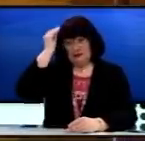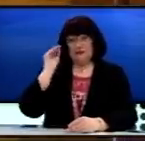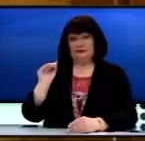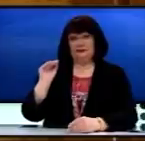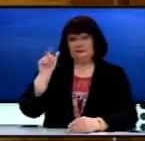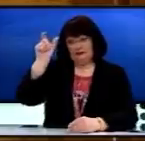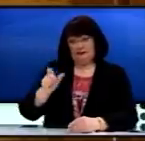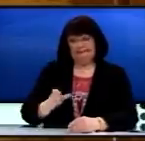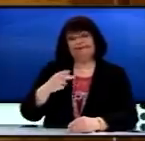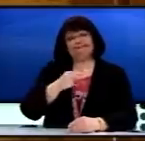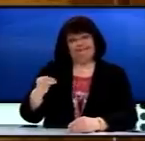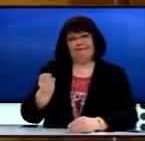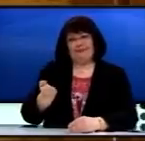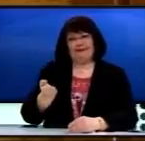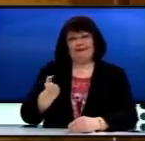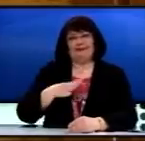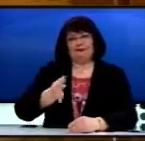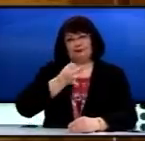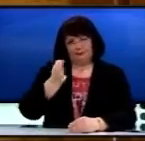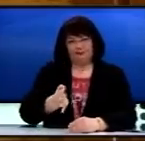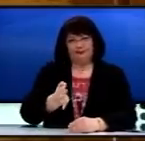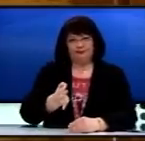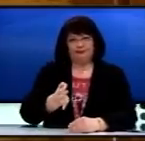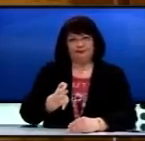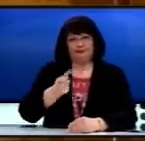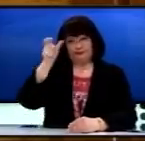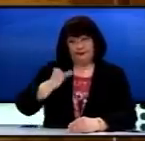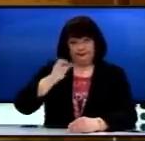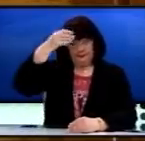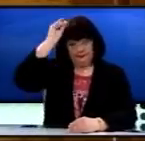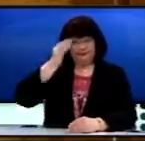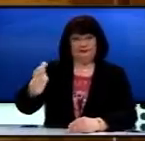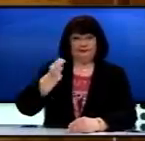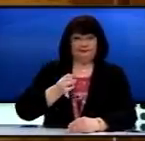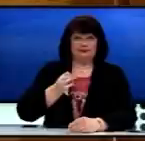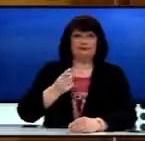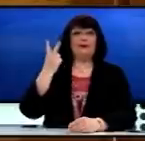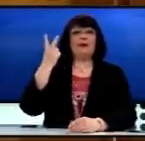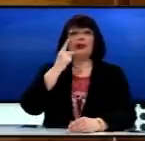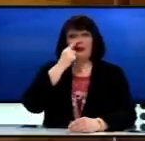μια ιστορία. Θέλω να θυμίσω τη δήλωση την οποία κάνατε